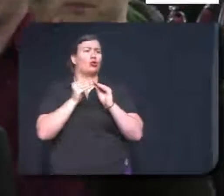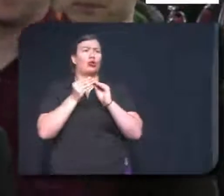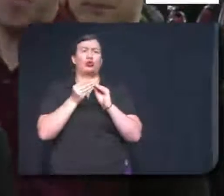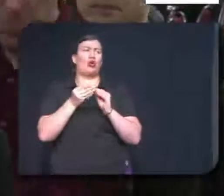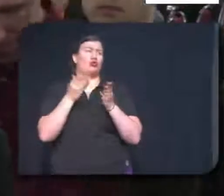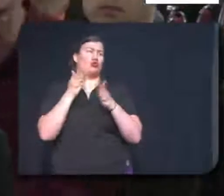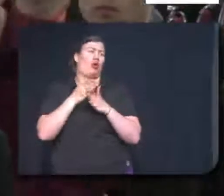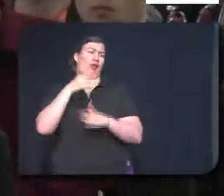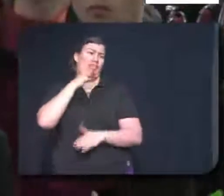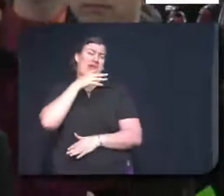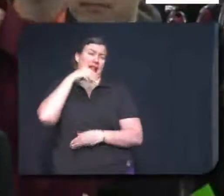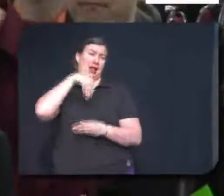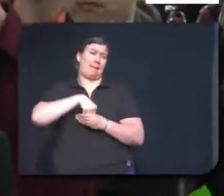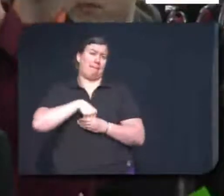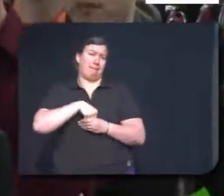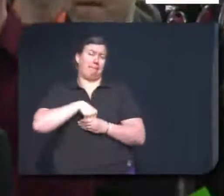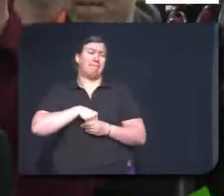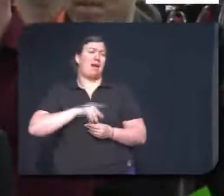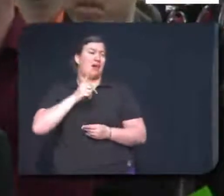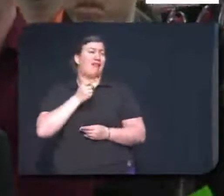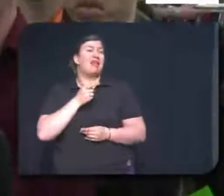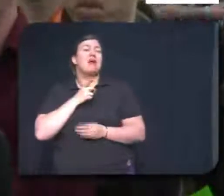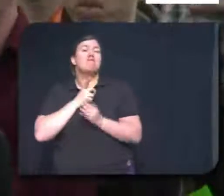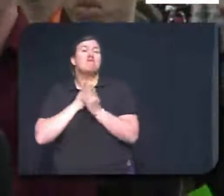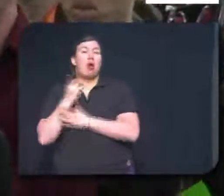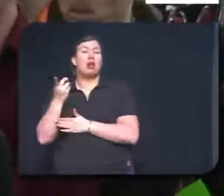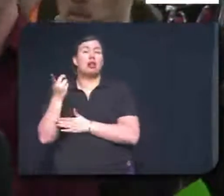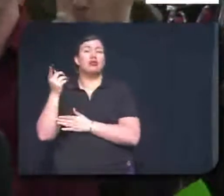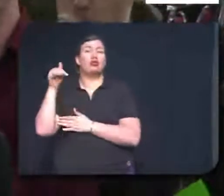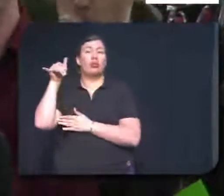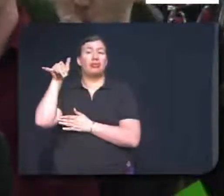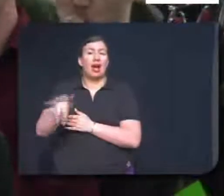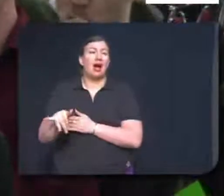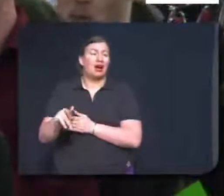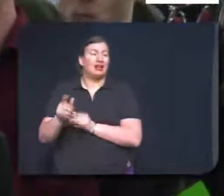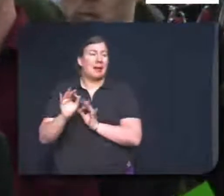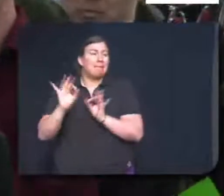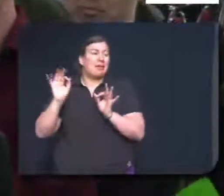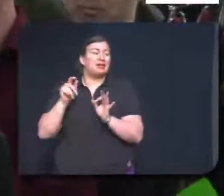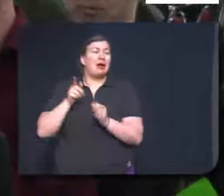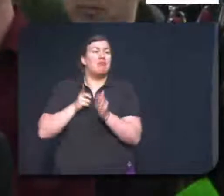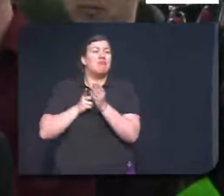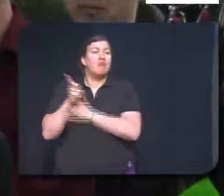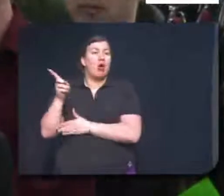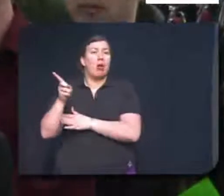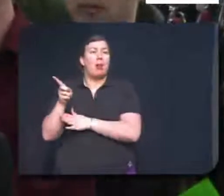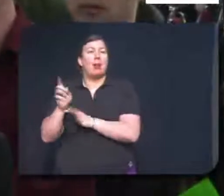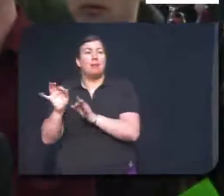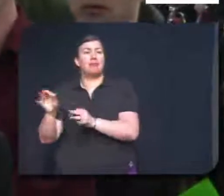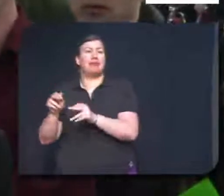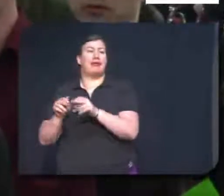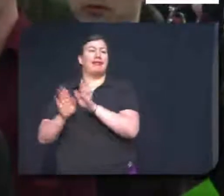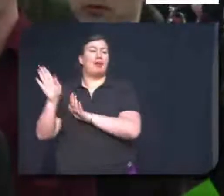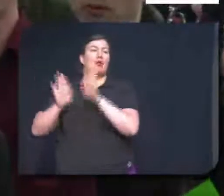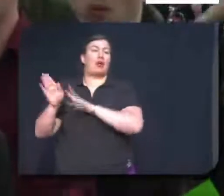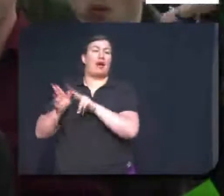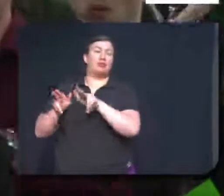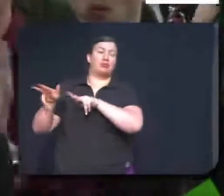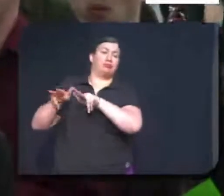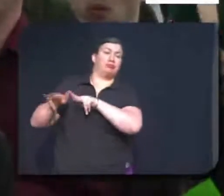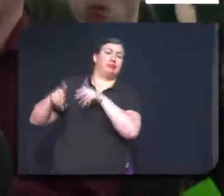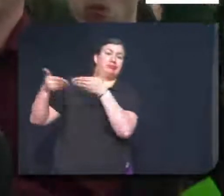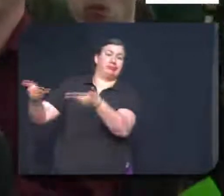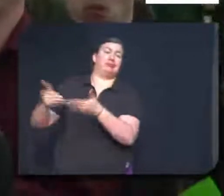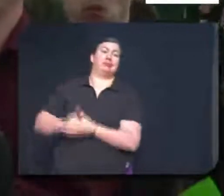wenn misst schon mal existiert dann sollte man wenigstens dafür sorgen dass dieser Mist auch demokratisch kontrolliert wird dieser